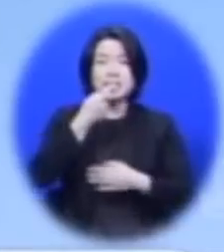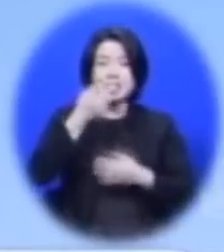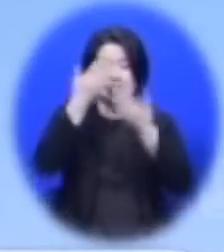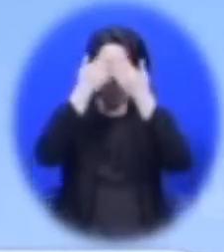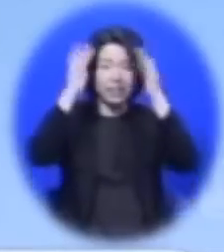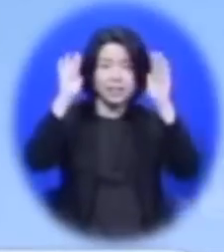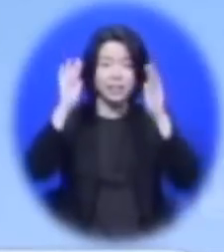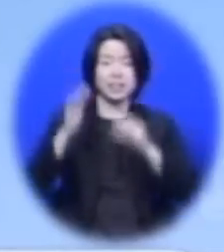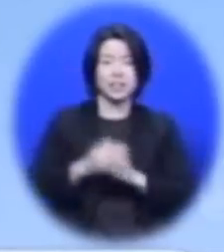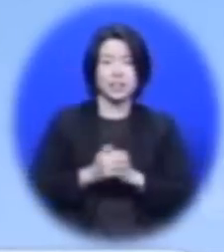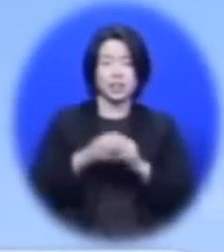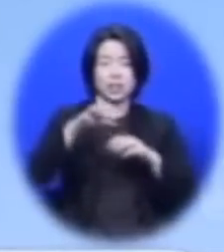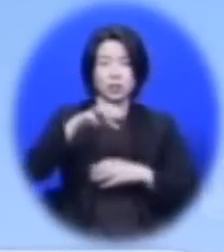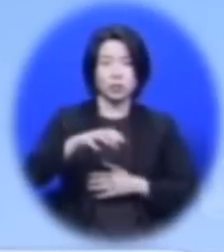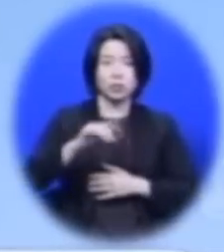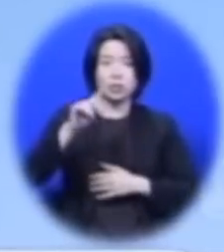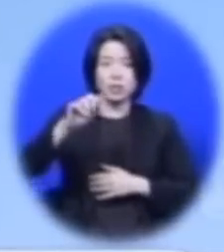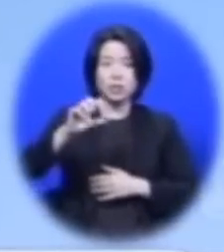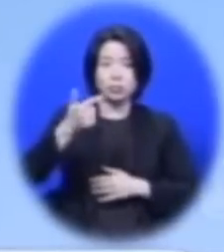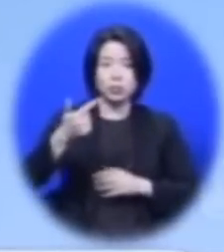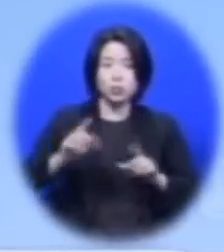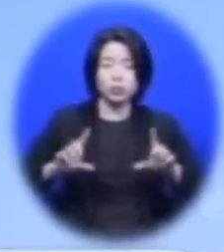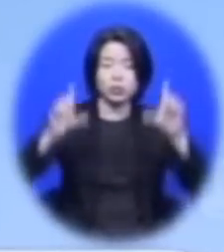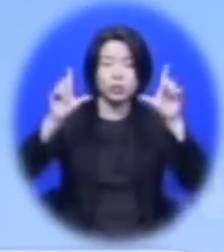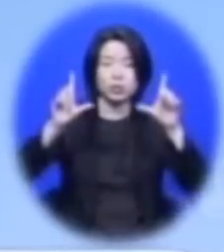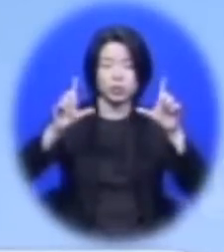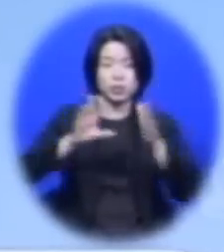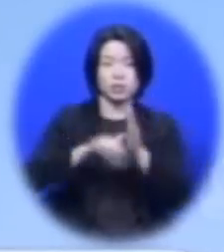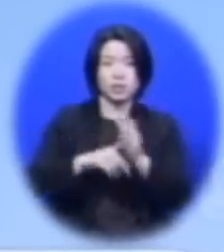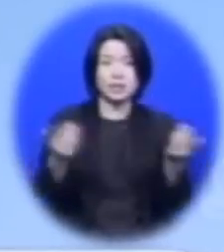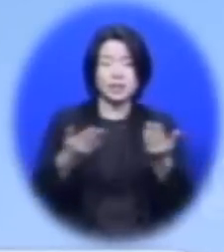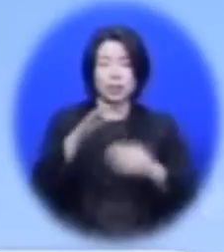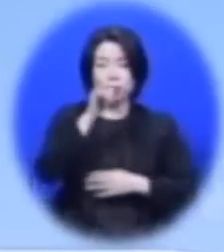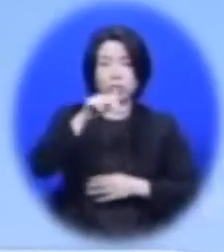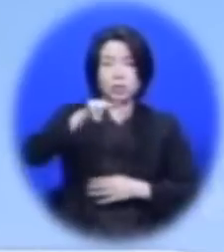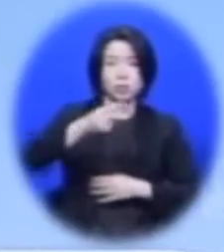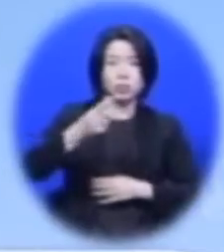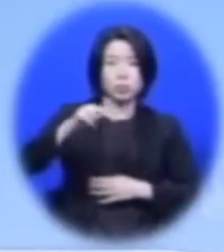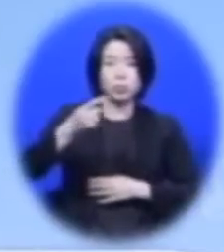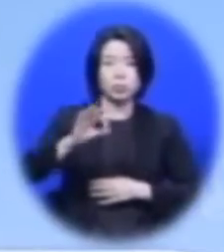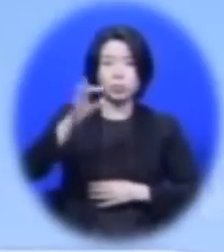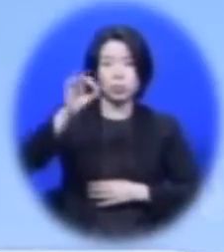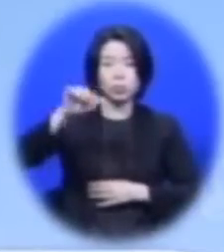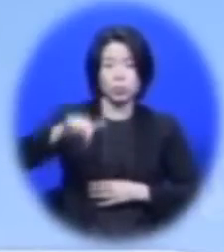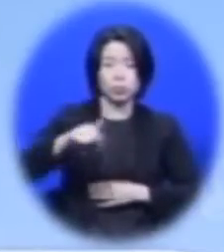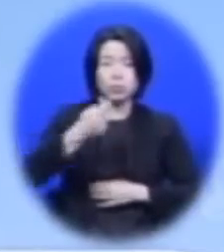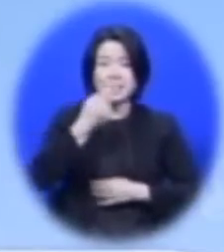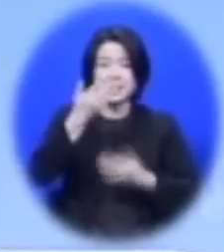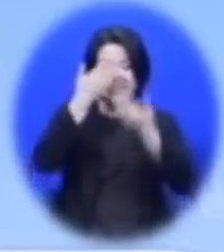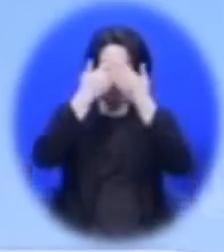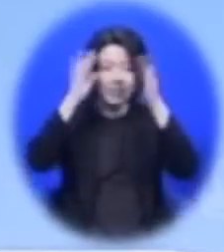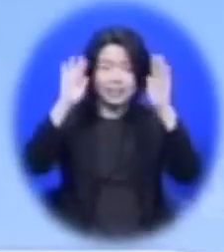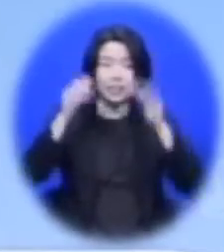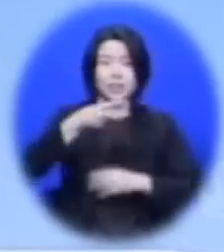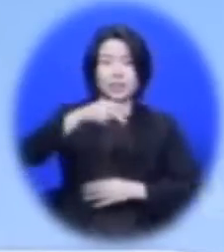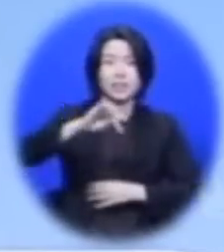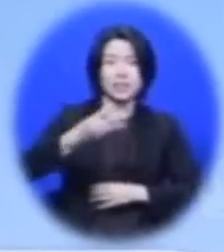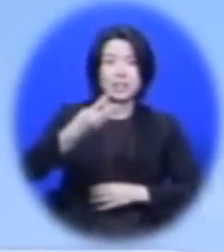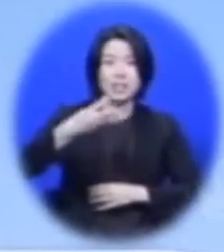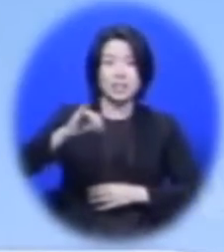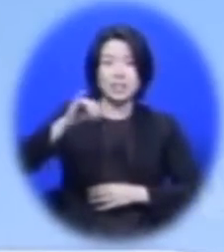인도에 16년째 지금 가서 사역하시는 조동욱 선교사님이십니다. 인도 실리구리, 인도에서도 가장